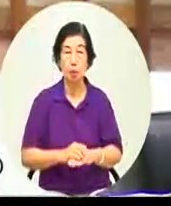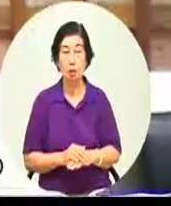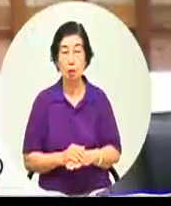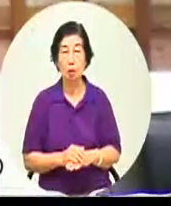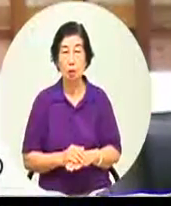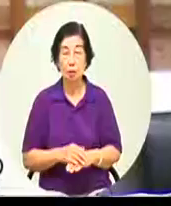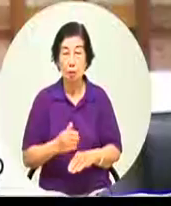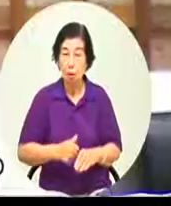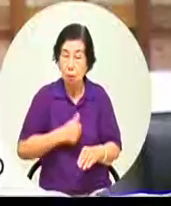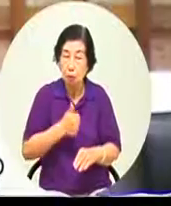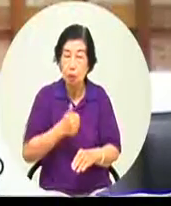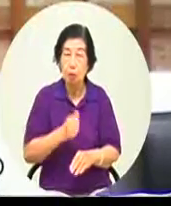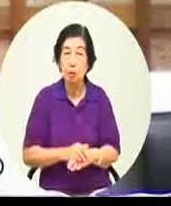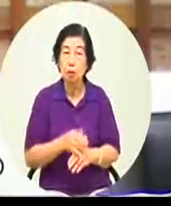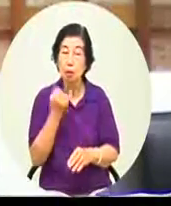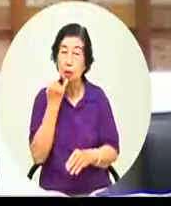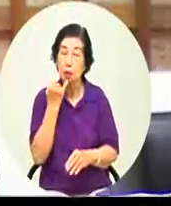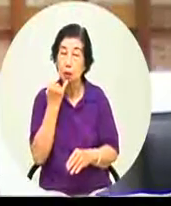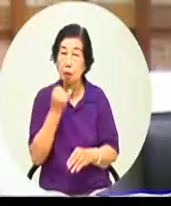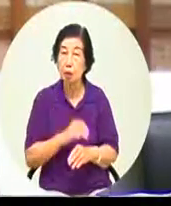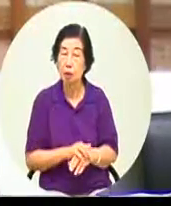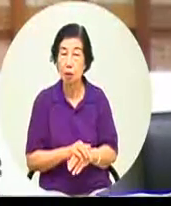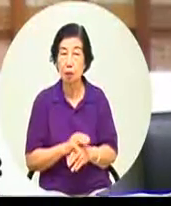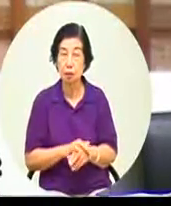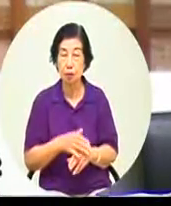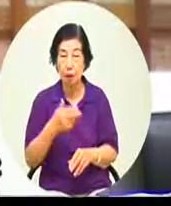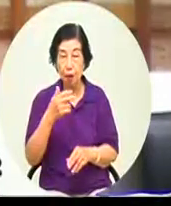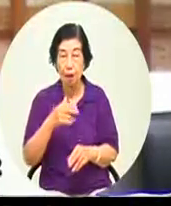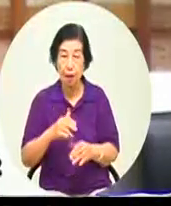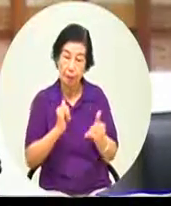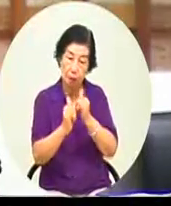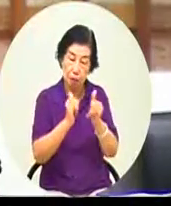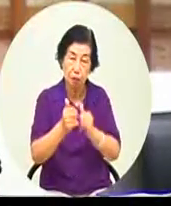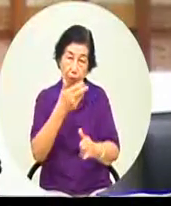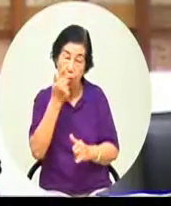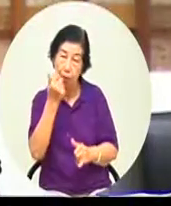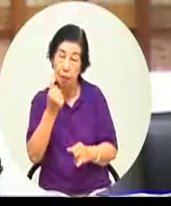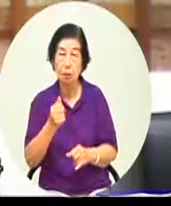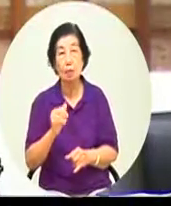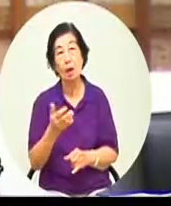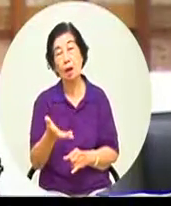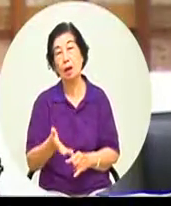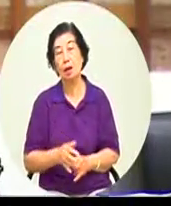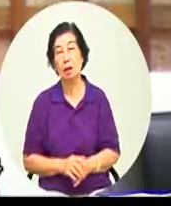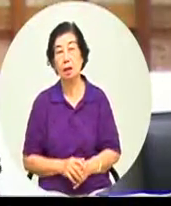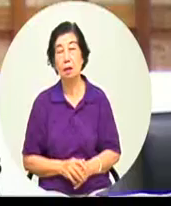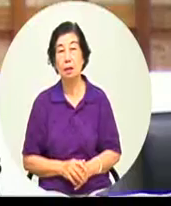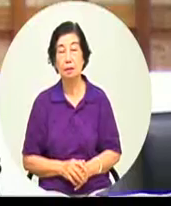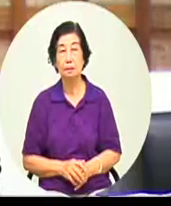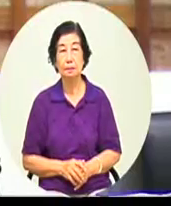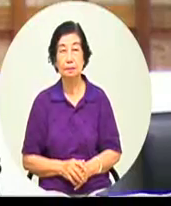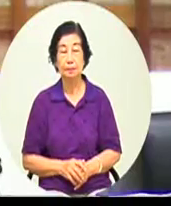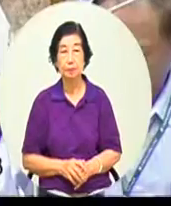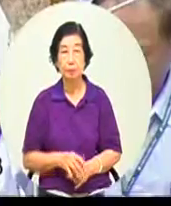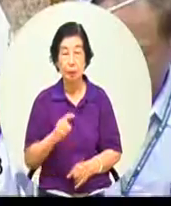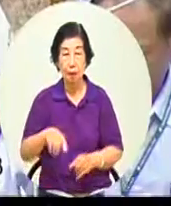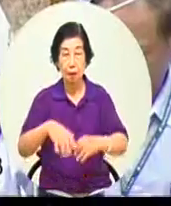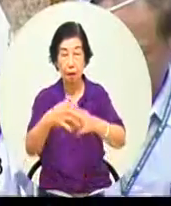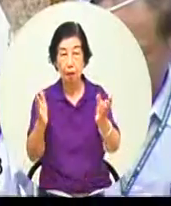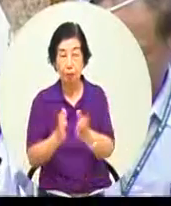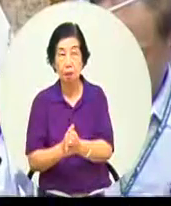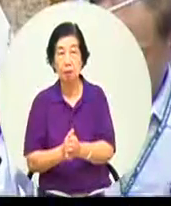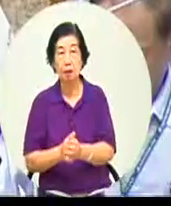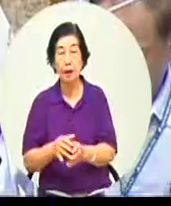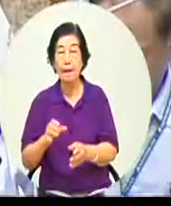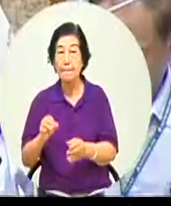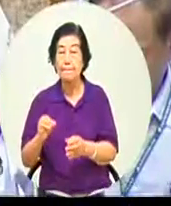真正的一个路网的便民的一个最主要的效能嘛？ 这部分是在我们整个推估里面是没问题的，